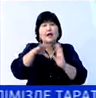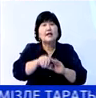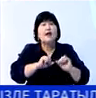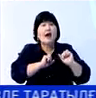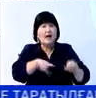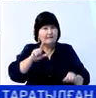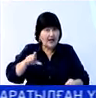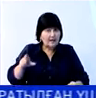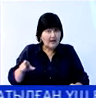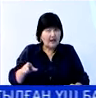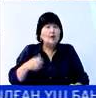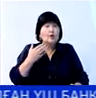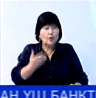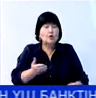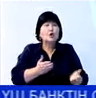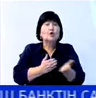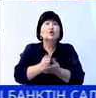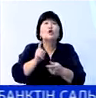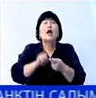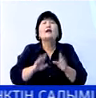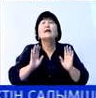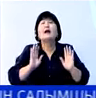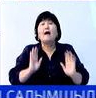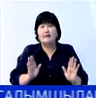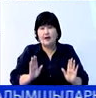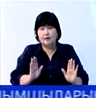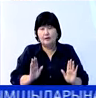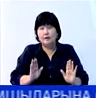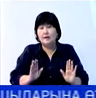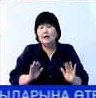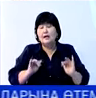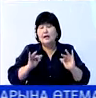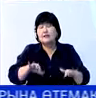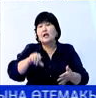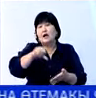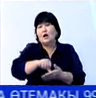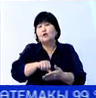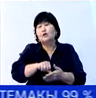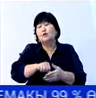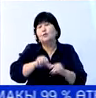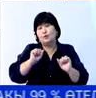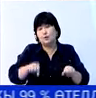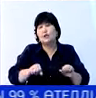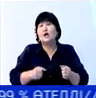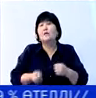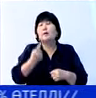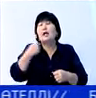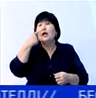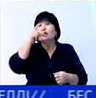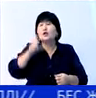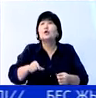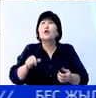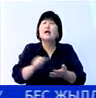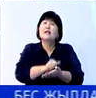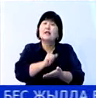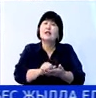адвокаттарға осы жүйе арқылы ғана іске қатысу мүмкіндігі пайда болады. Жеке тұлғалар деректер